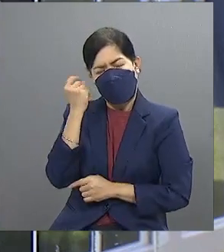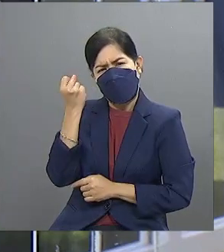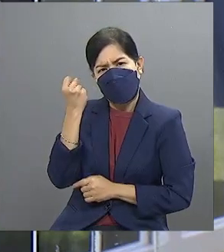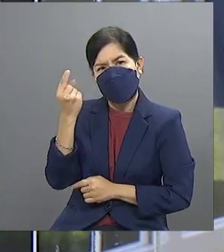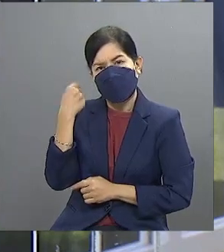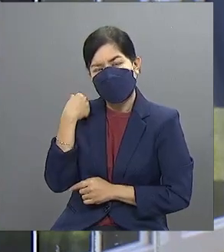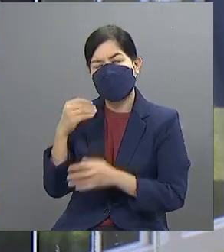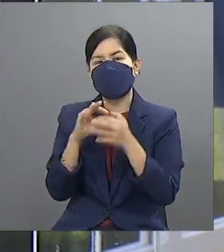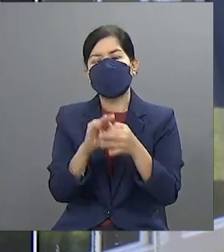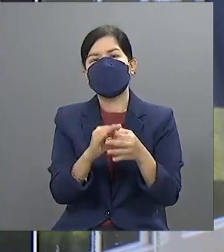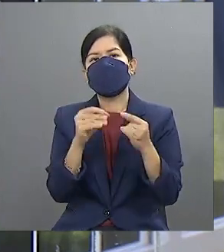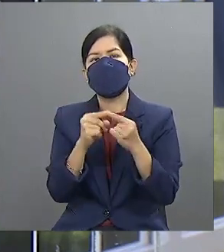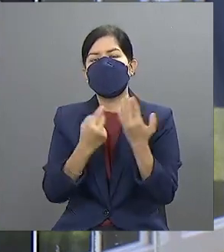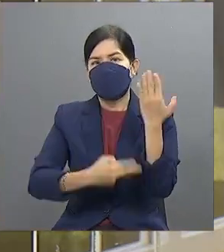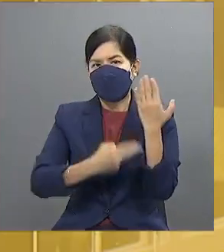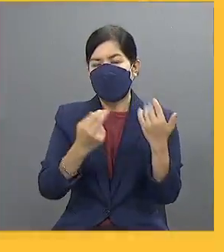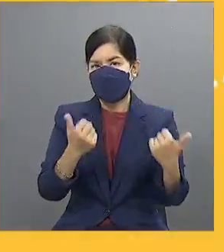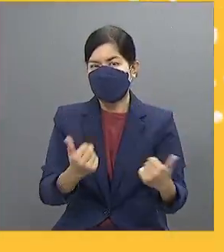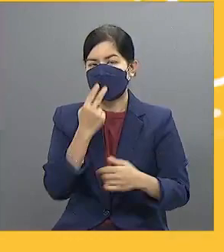ตรงไหนรู้เท่รทนวนนี้ไปพอมกเลยครับ